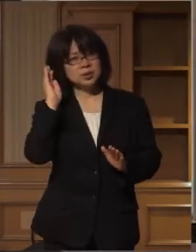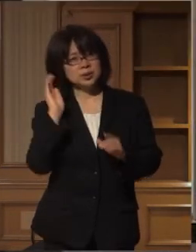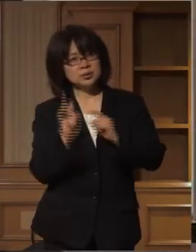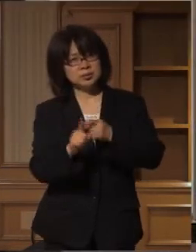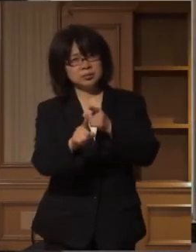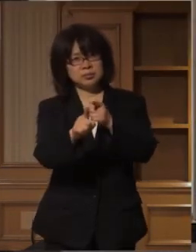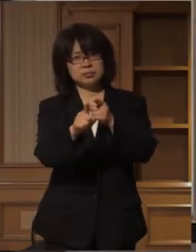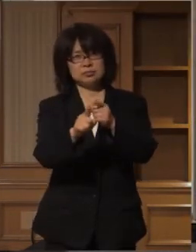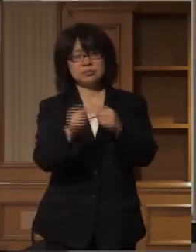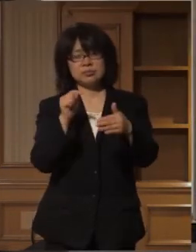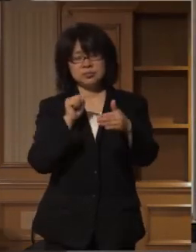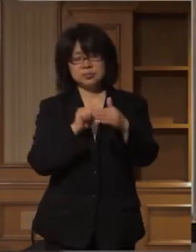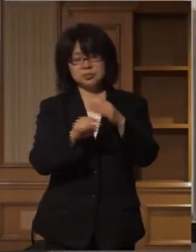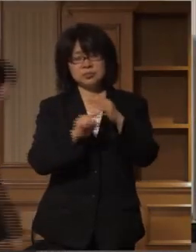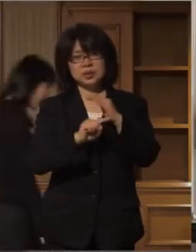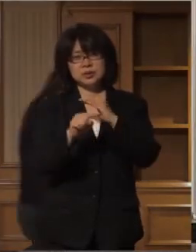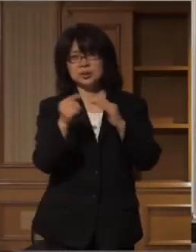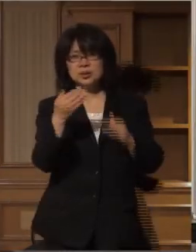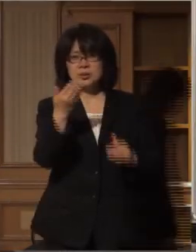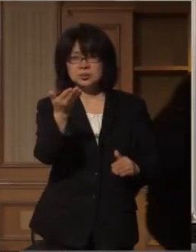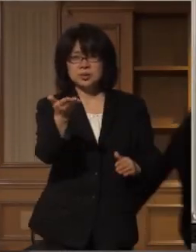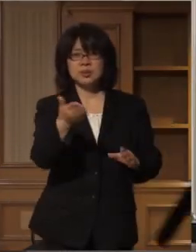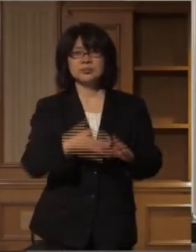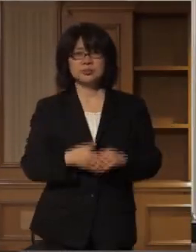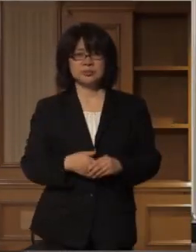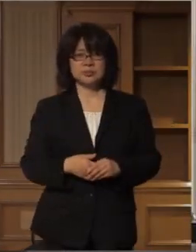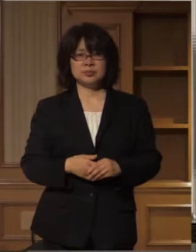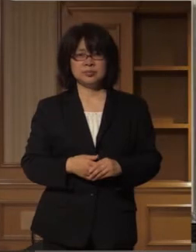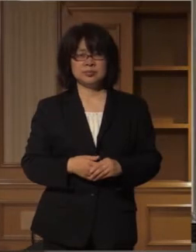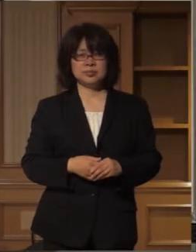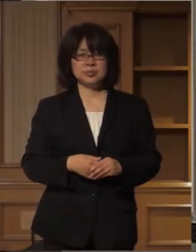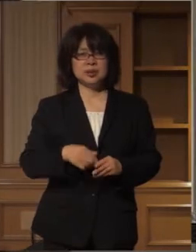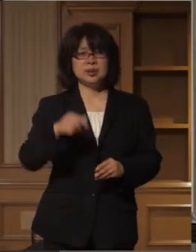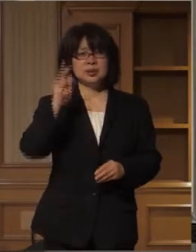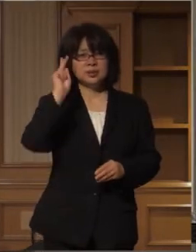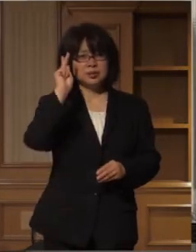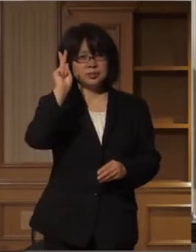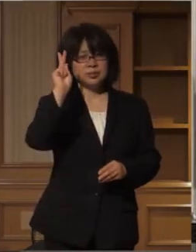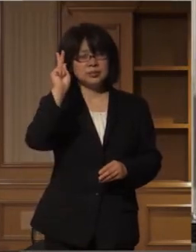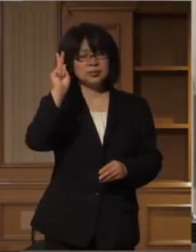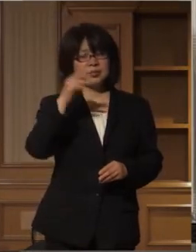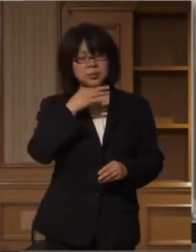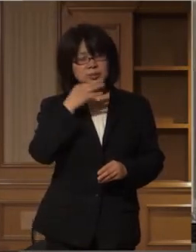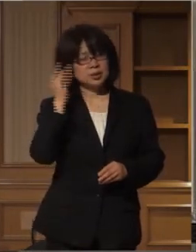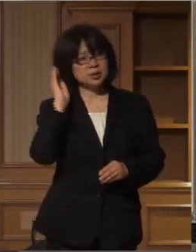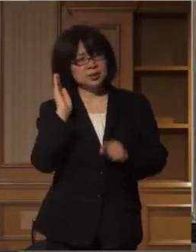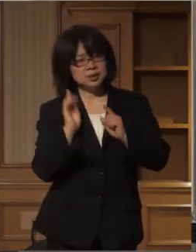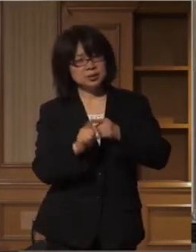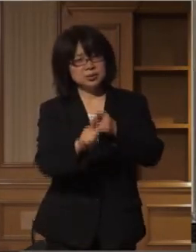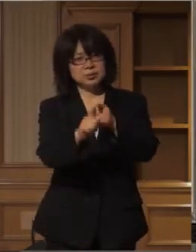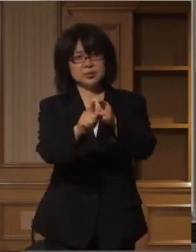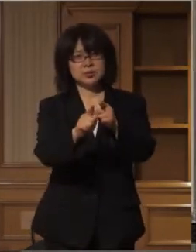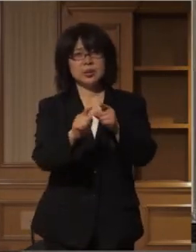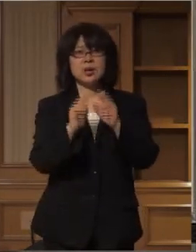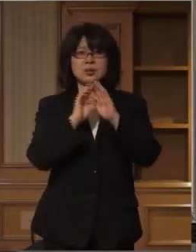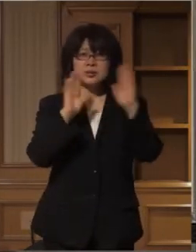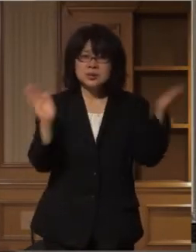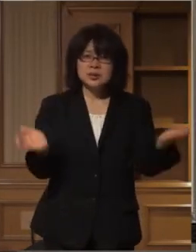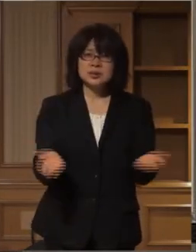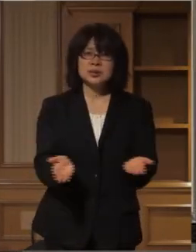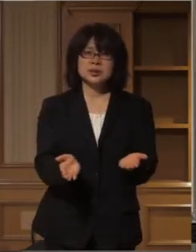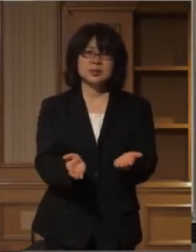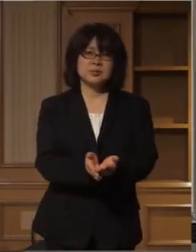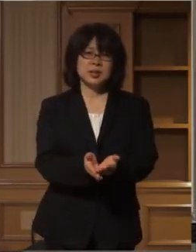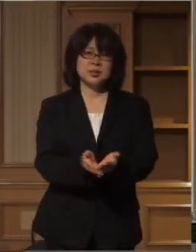きの土台であるから。だから賜物だけでもなくて、他のことに関してもそうですけれども、本当に聞き従うってこと